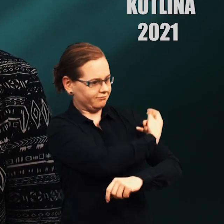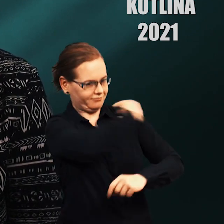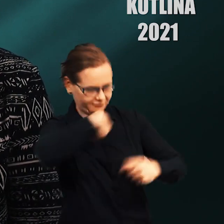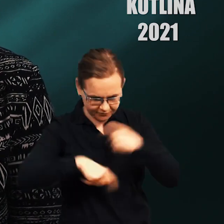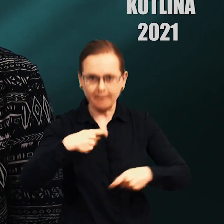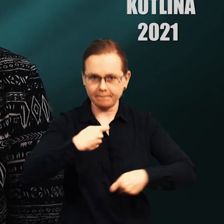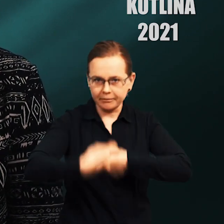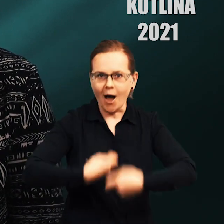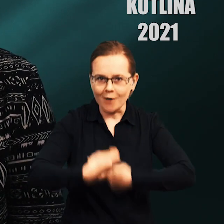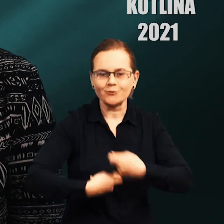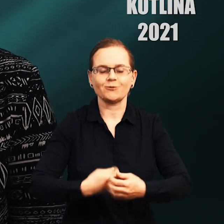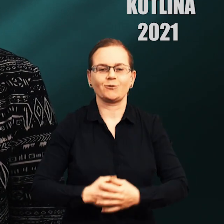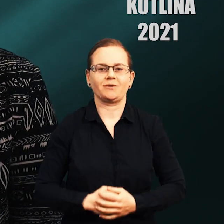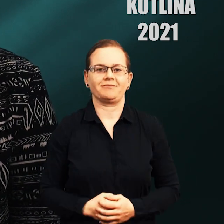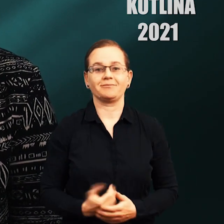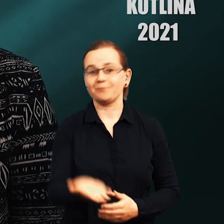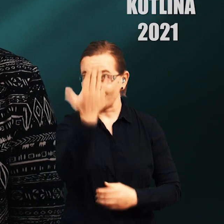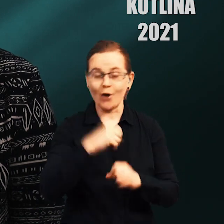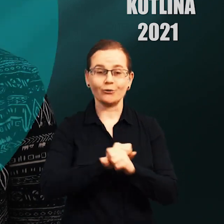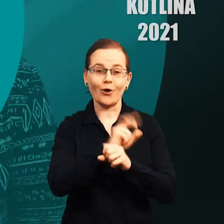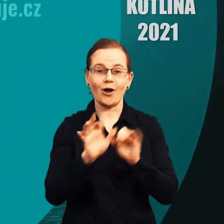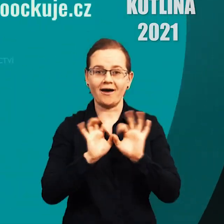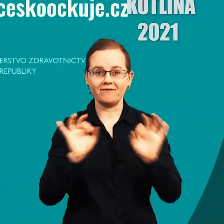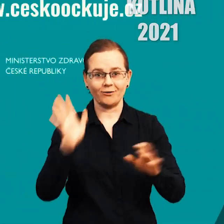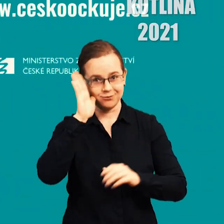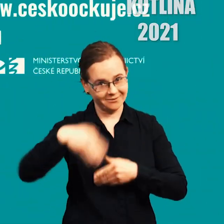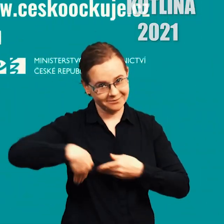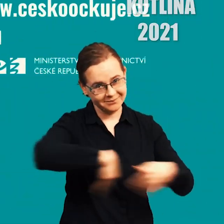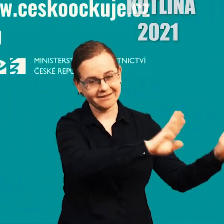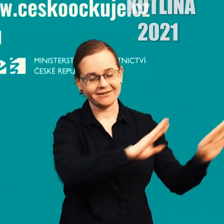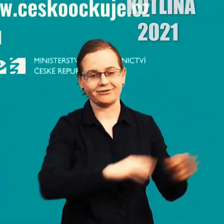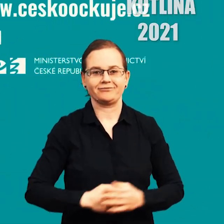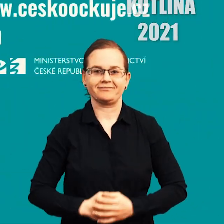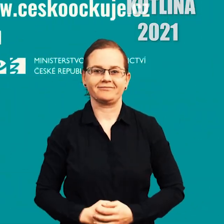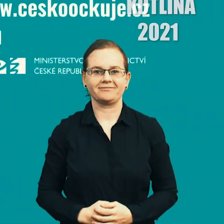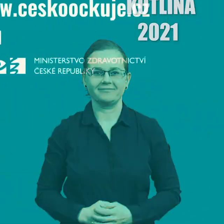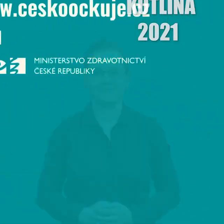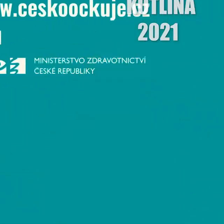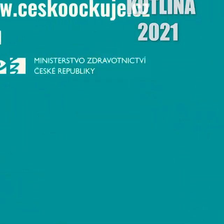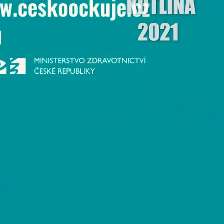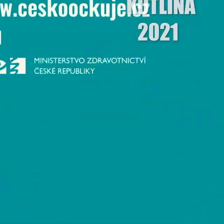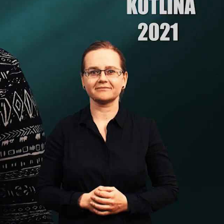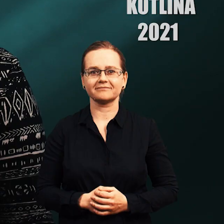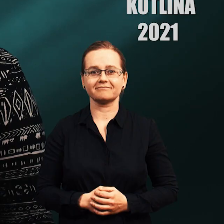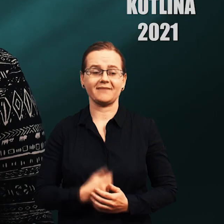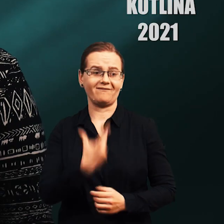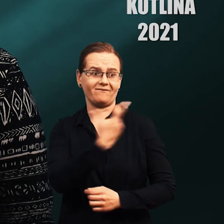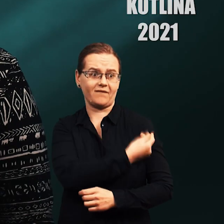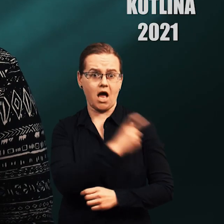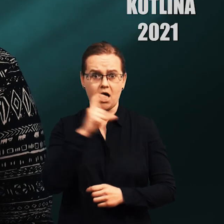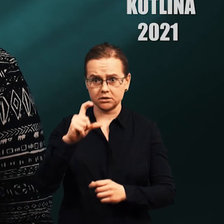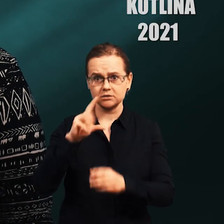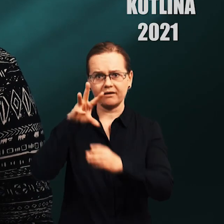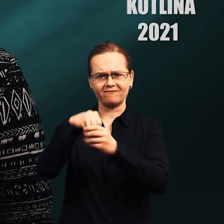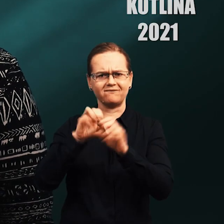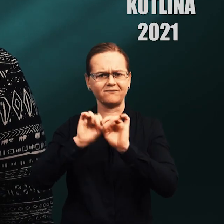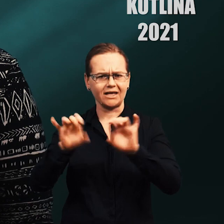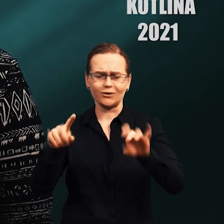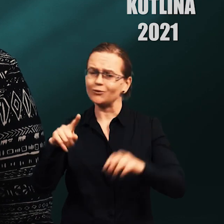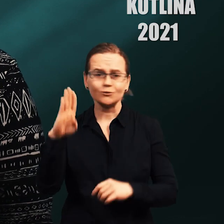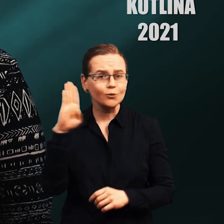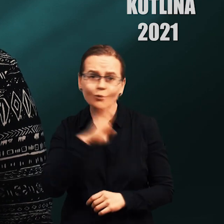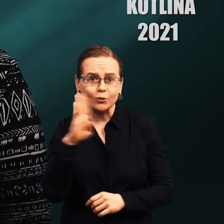systému a znamená to, že vakcína funguje. Udělejme tečku za koronavirem. Vakcíny, které máme,